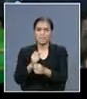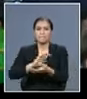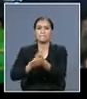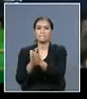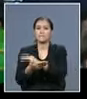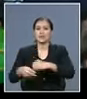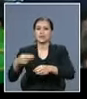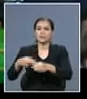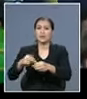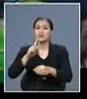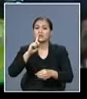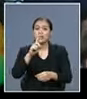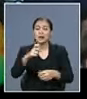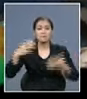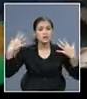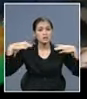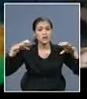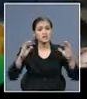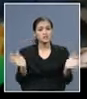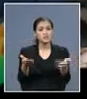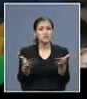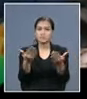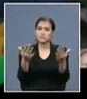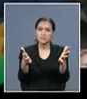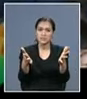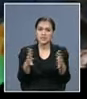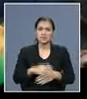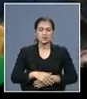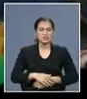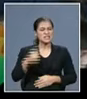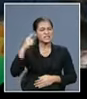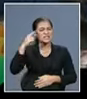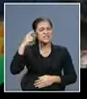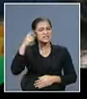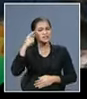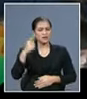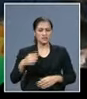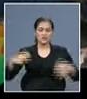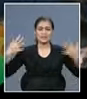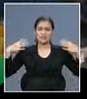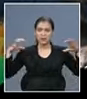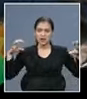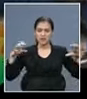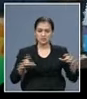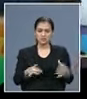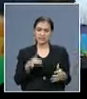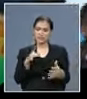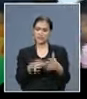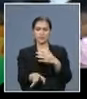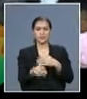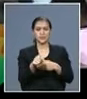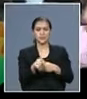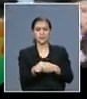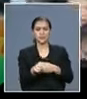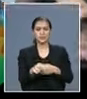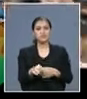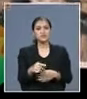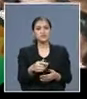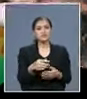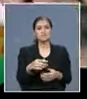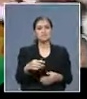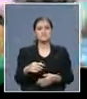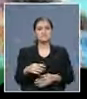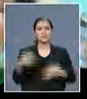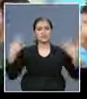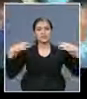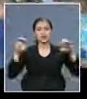ไม่ส่งเสริมตรงนี้ให้มันจริงจังขึ้นมาครับอาจจะดูถูกภูมิพยาเราเองก็คือไปไปซื้อของฝรั่งมาักักชิ้นนะฮะเพราะว่าที่ระบบที่ทำเนี่ยมี